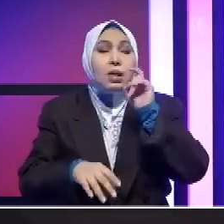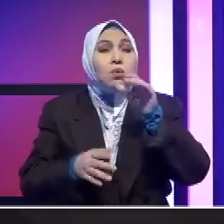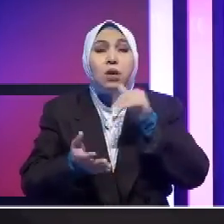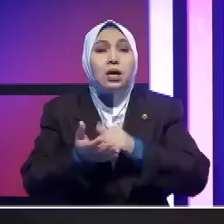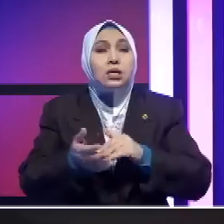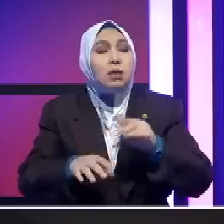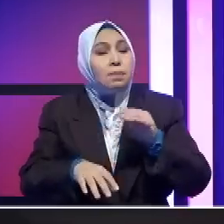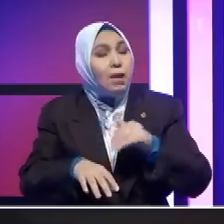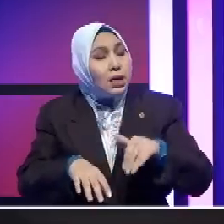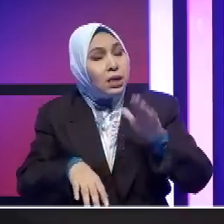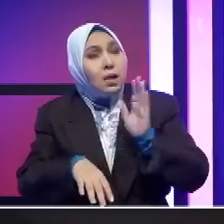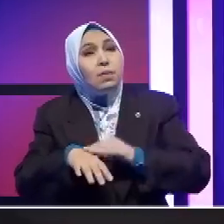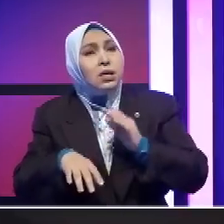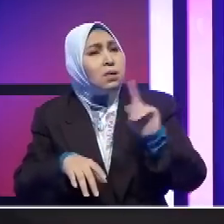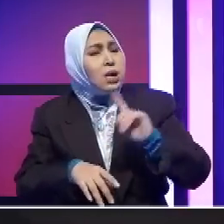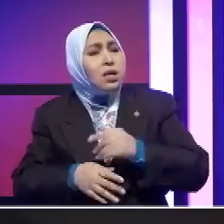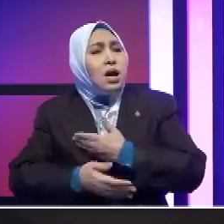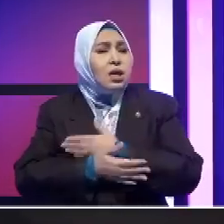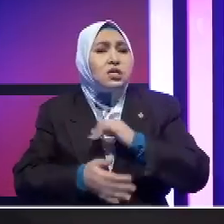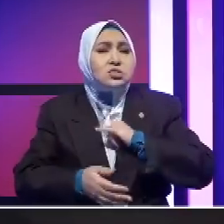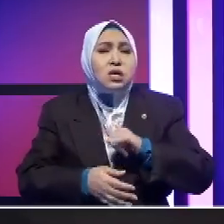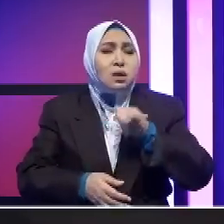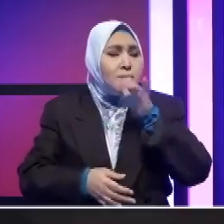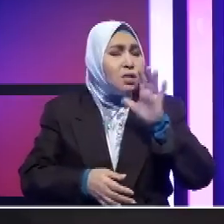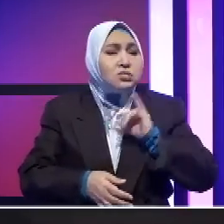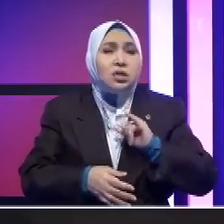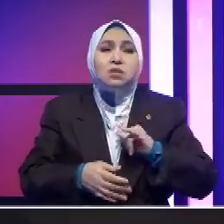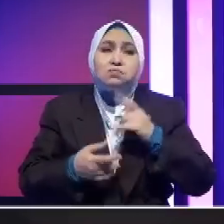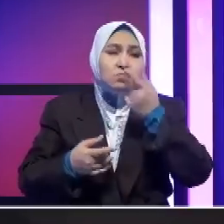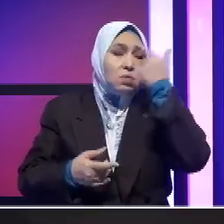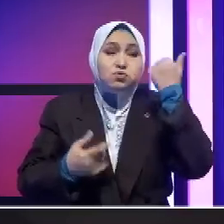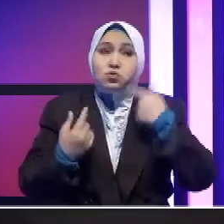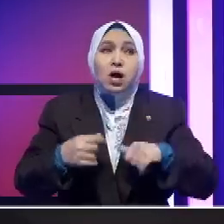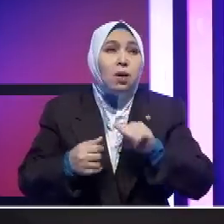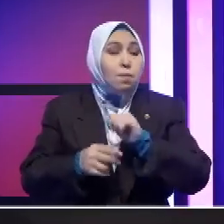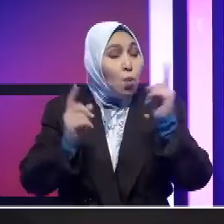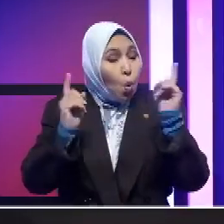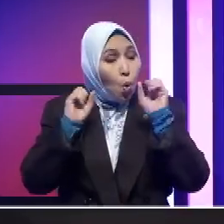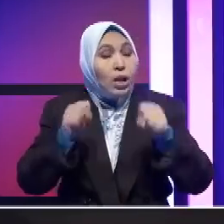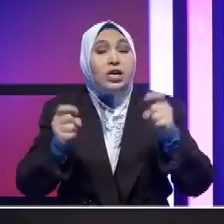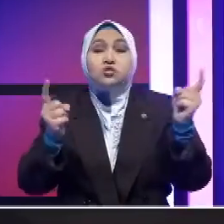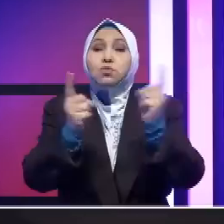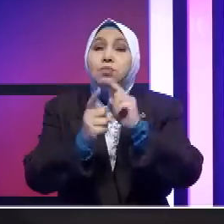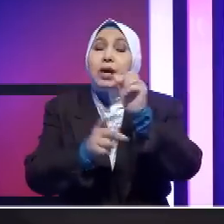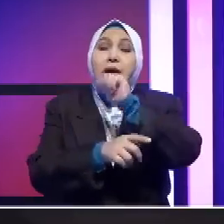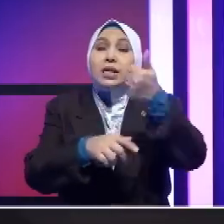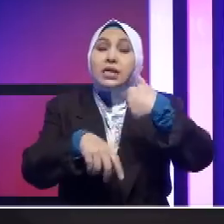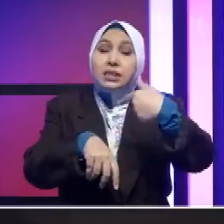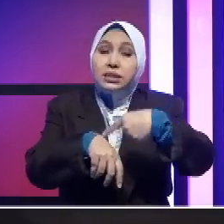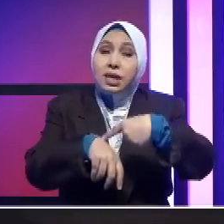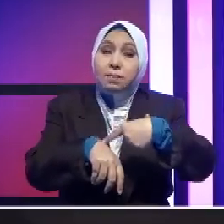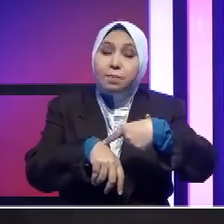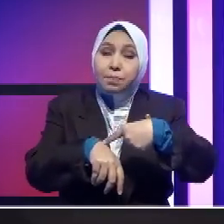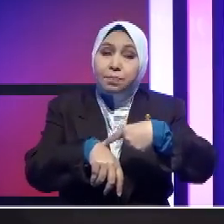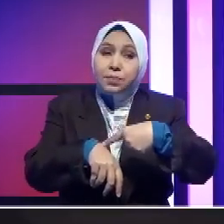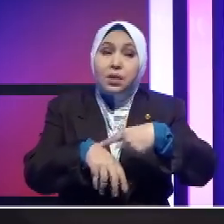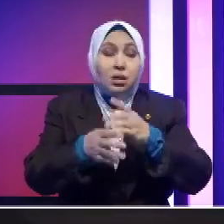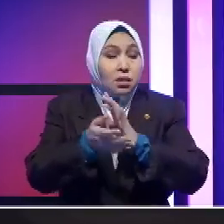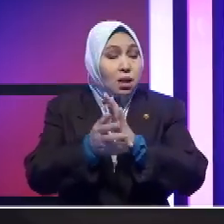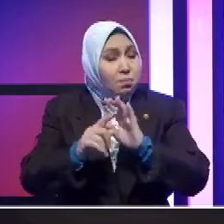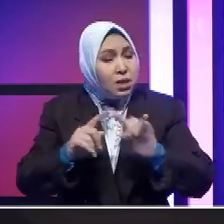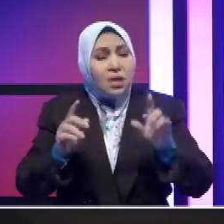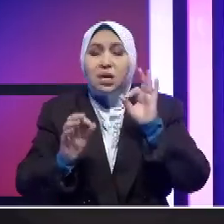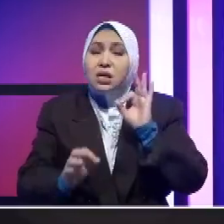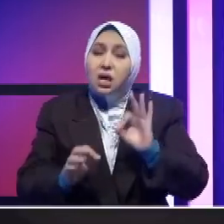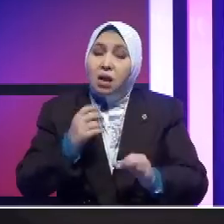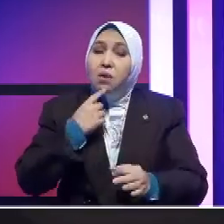panggil-panggil mana anak saya, mak saya ke apa, tak payah seru dah, pasal boleh jumpa anytime ustaz. Ya, di syurga Allah Subhanahu taala. Ya. Tapi kalau